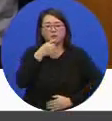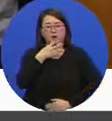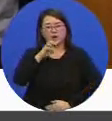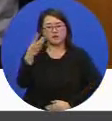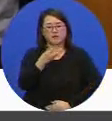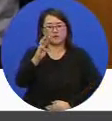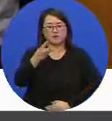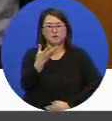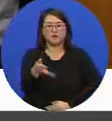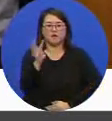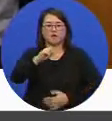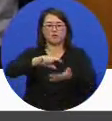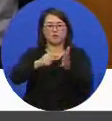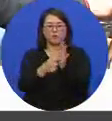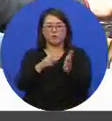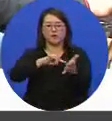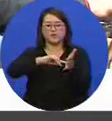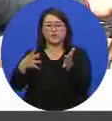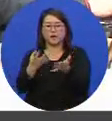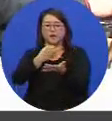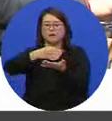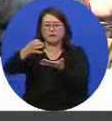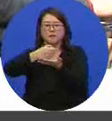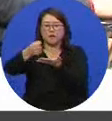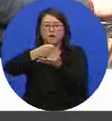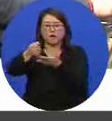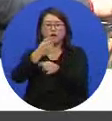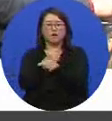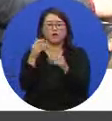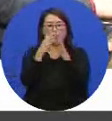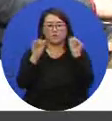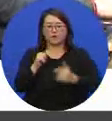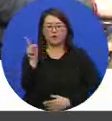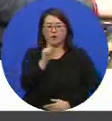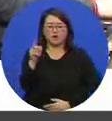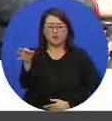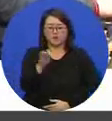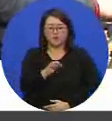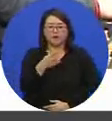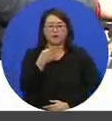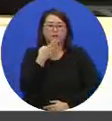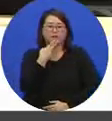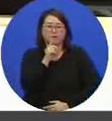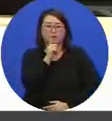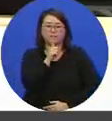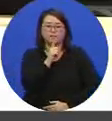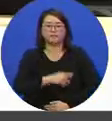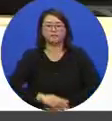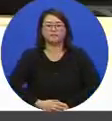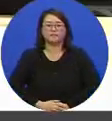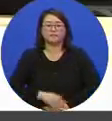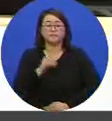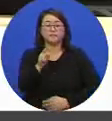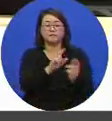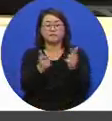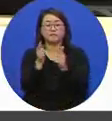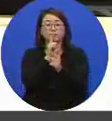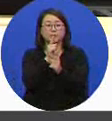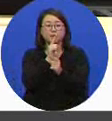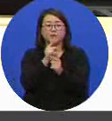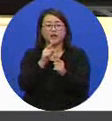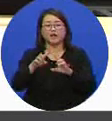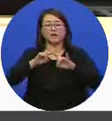원의 지역자원 시설세를 거둔 것과 달리 전북은 한 푼도 받지 못했다고 지적했습니다. 이들은 원전이